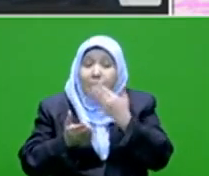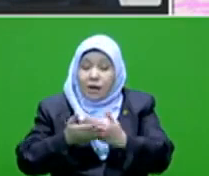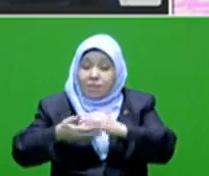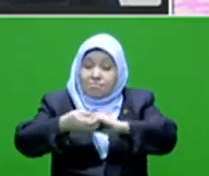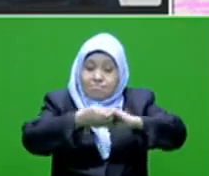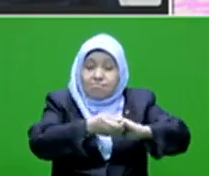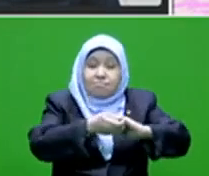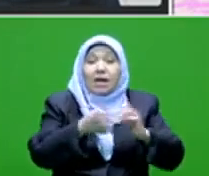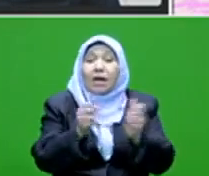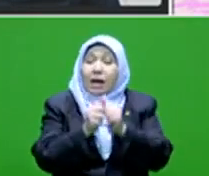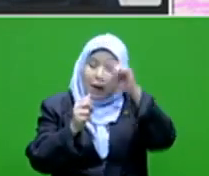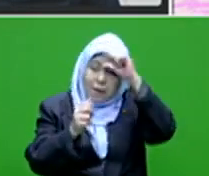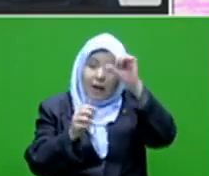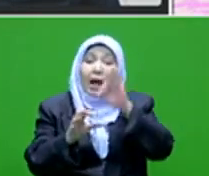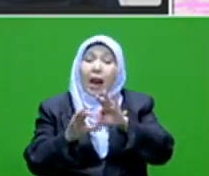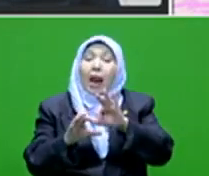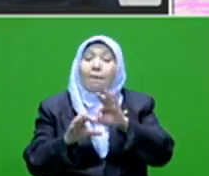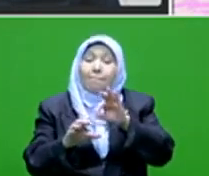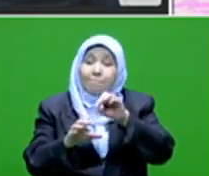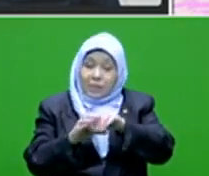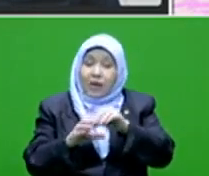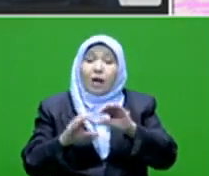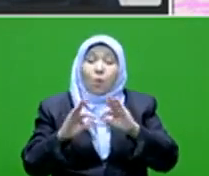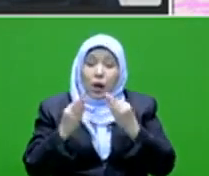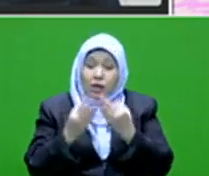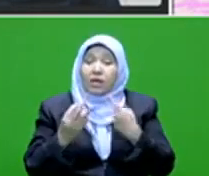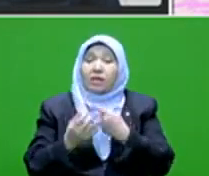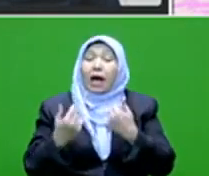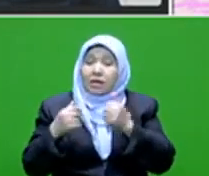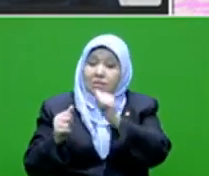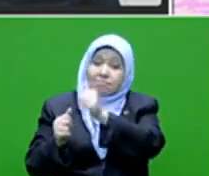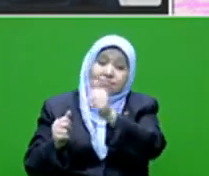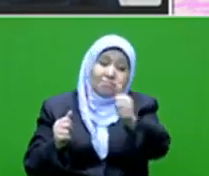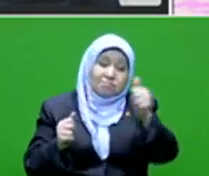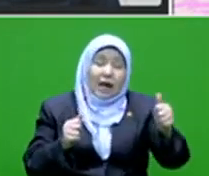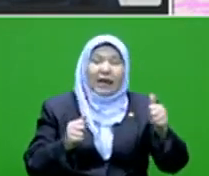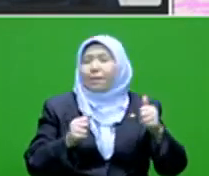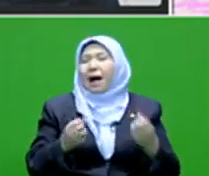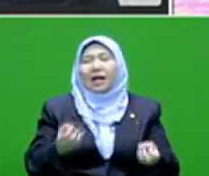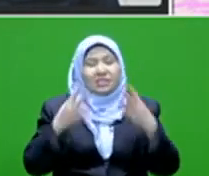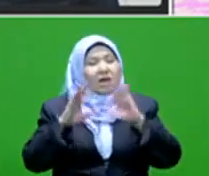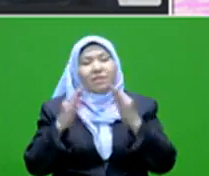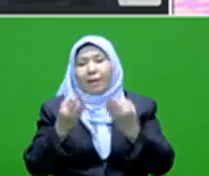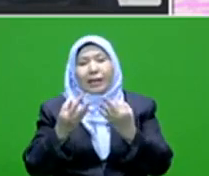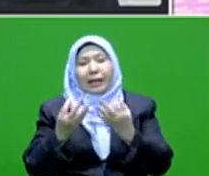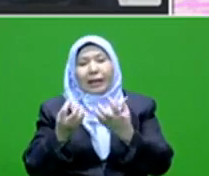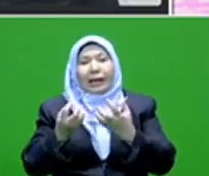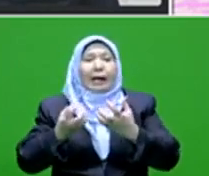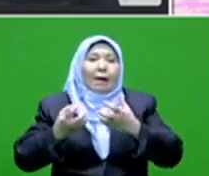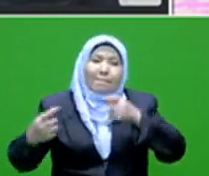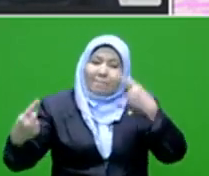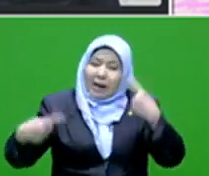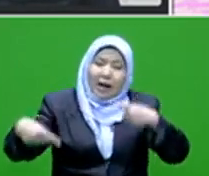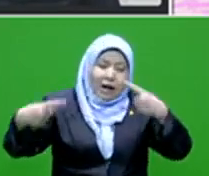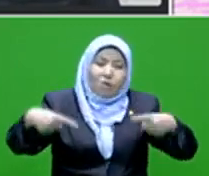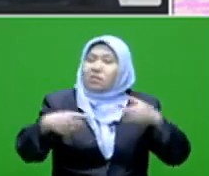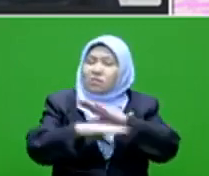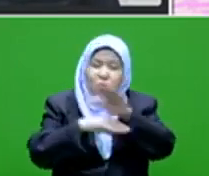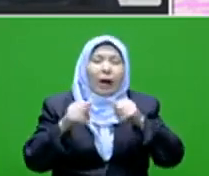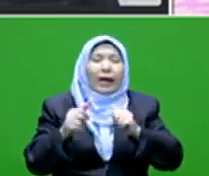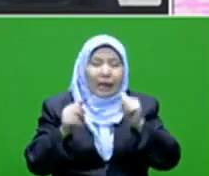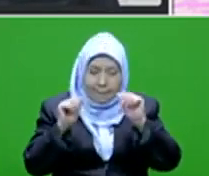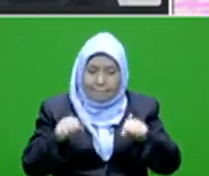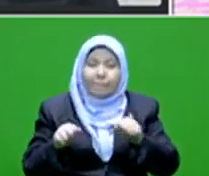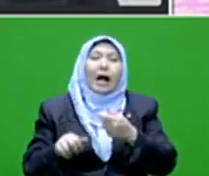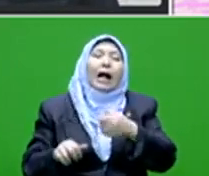Sebab hari ni dalam keluarga kita, masing-masing semua ada keluarga yang berantakan. Semua orang kena mengaku. Sebab kalau